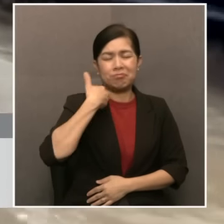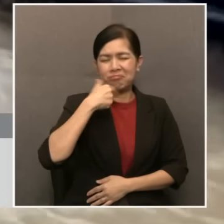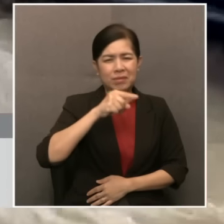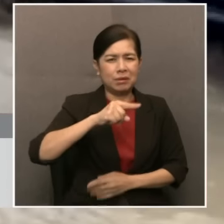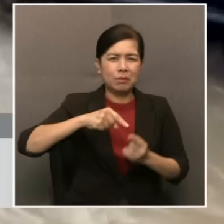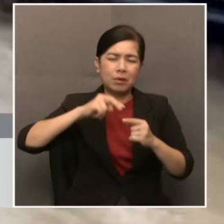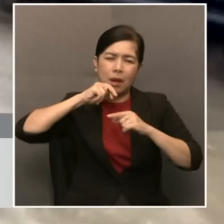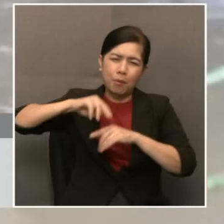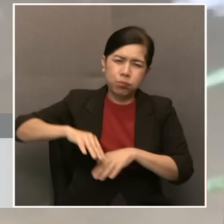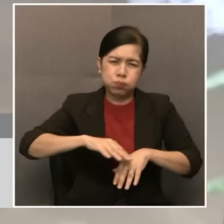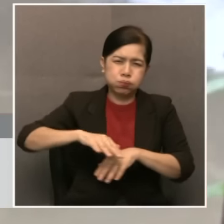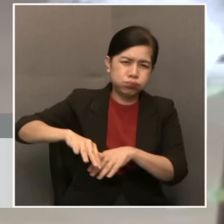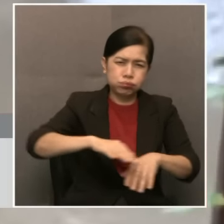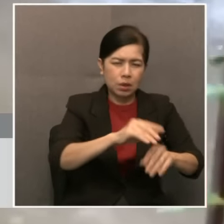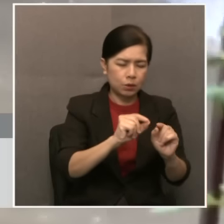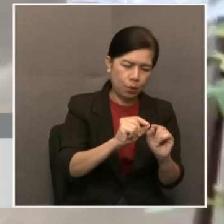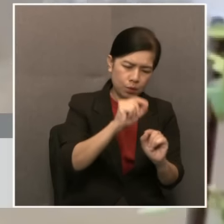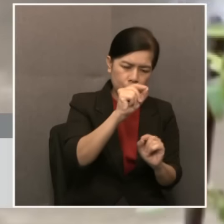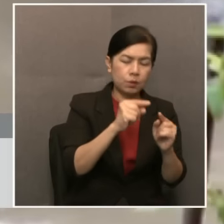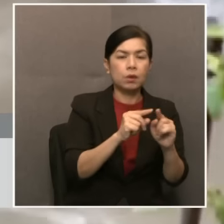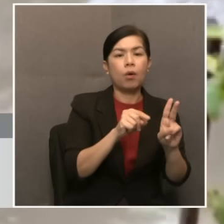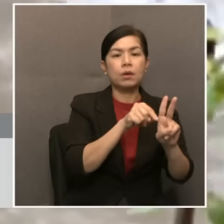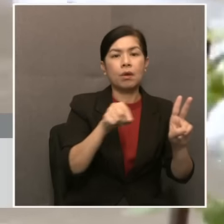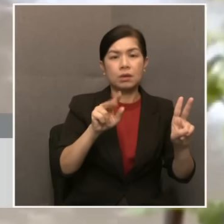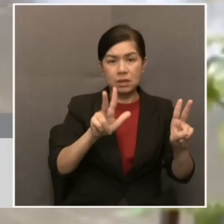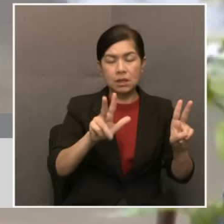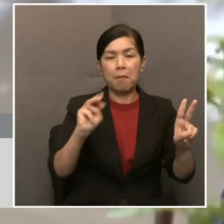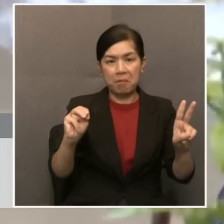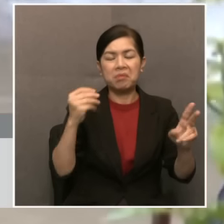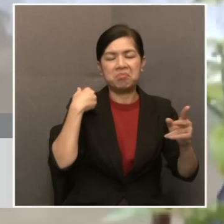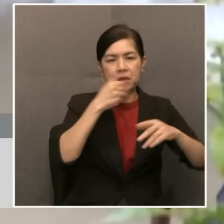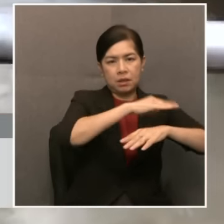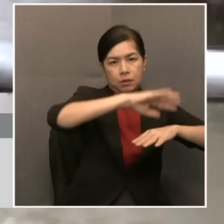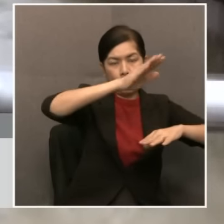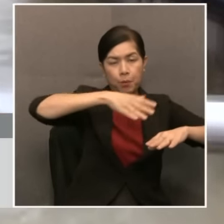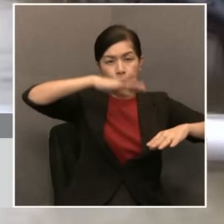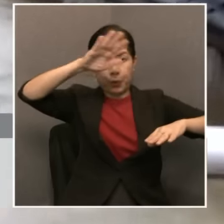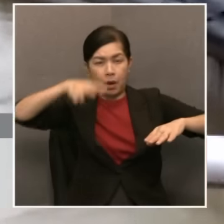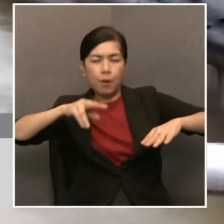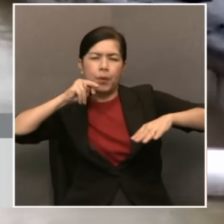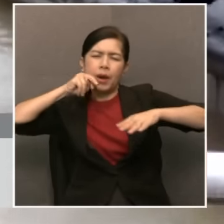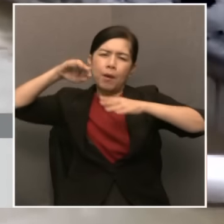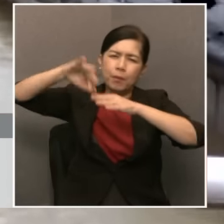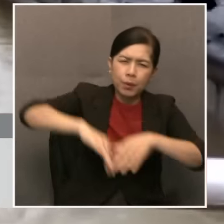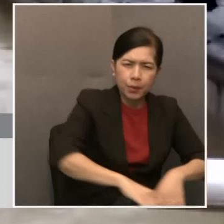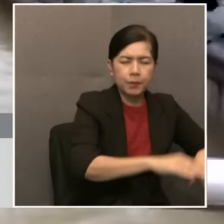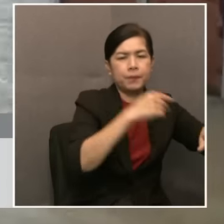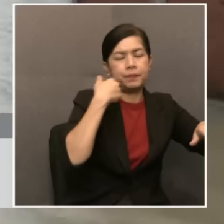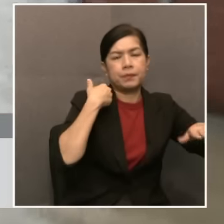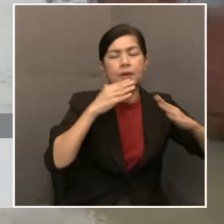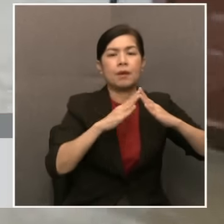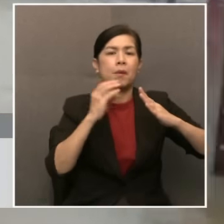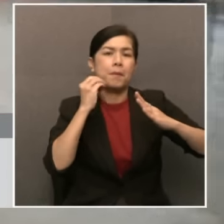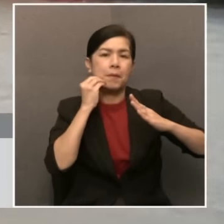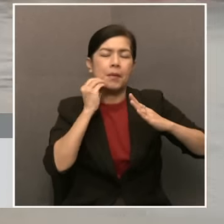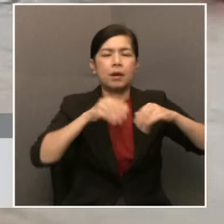ลิ่ง 2-3 เมตรประกอบกับมีน้ำป่าจากเทือกเขาไหลลงมาสมทบค่ะทำให้มวลน้ำทะลักเข้าท่วมบ้านเรือนถนนสายหลักสายร